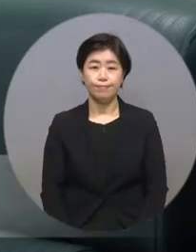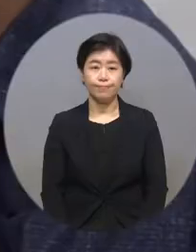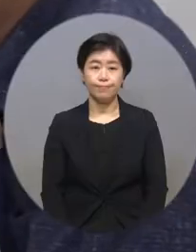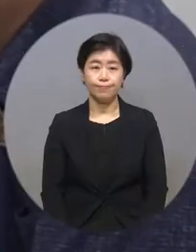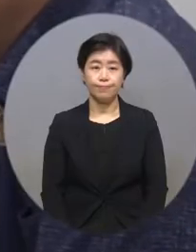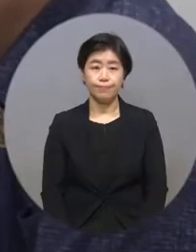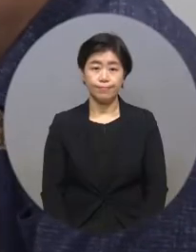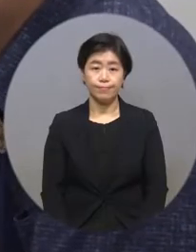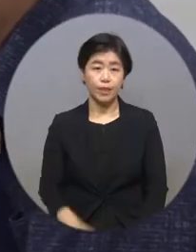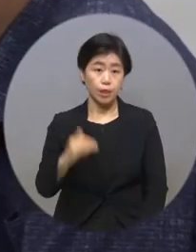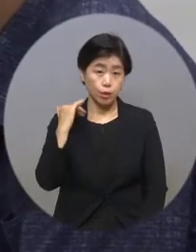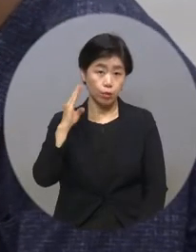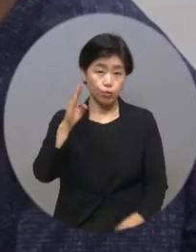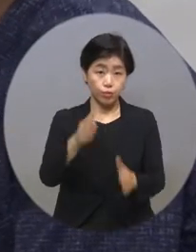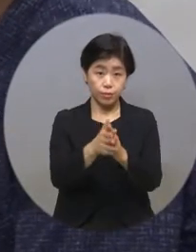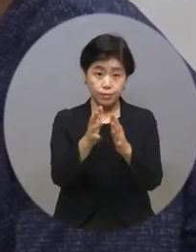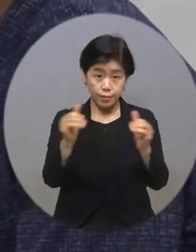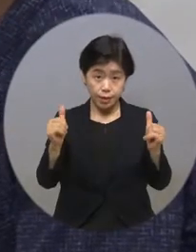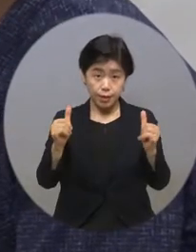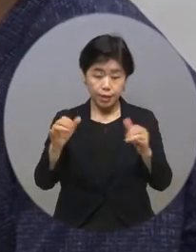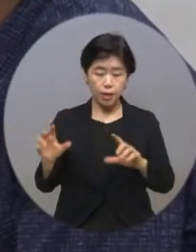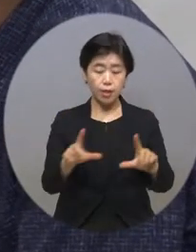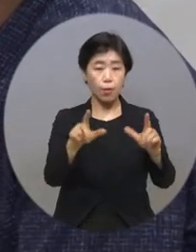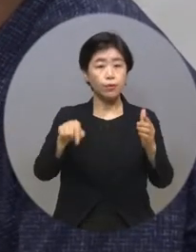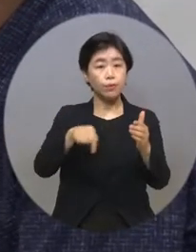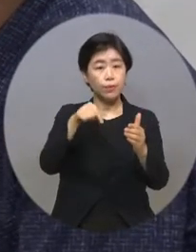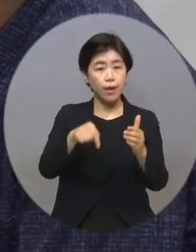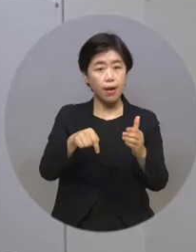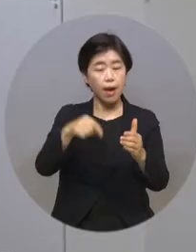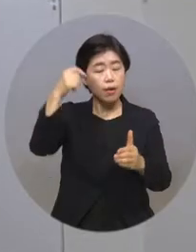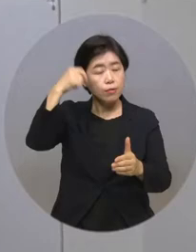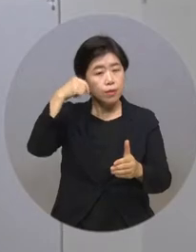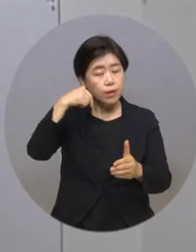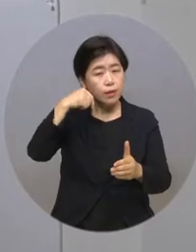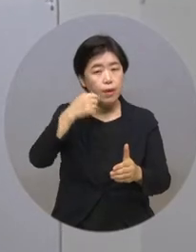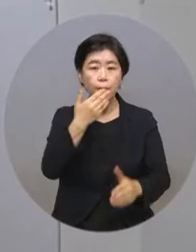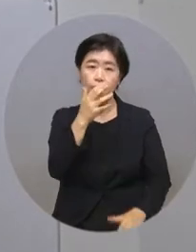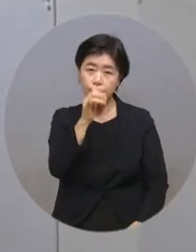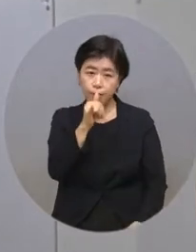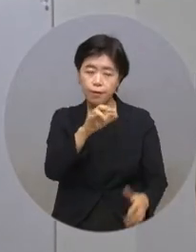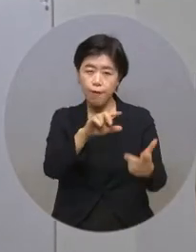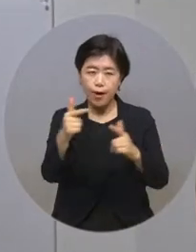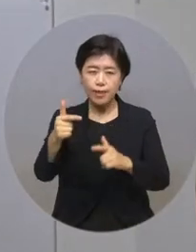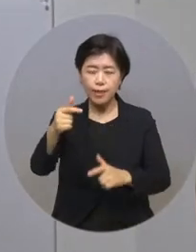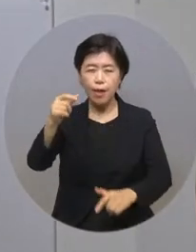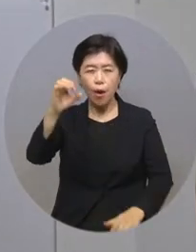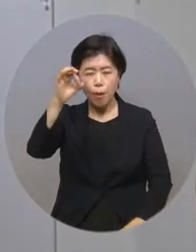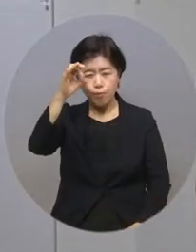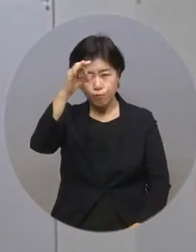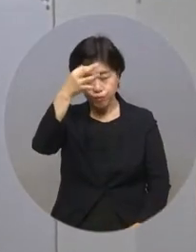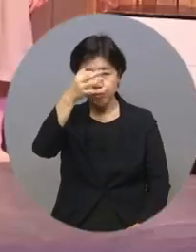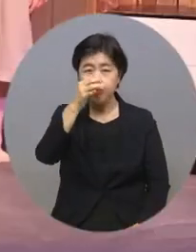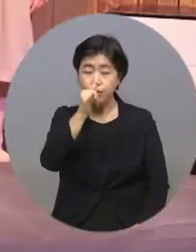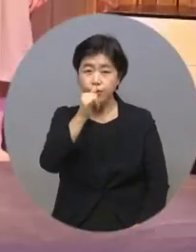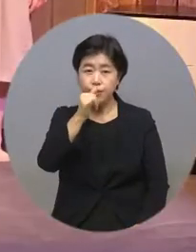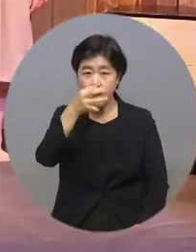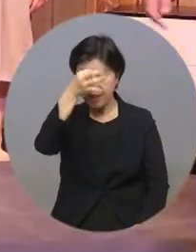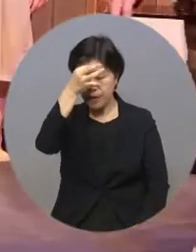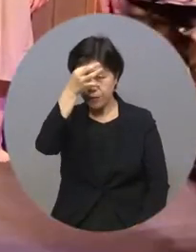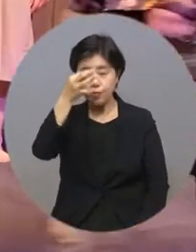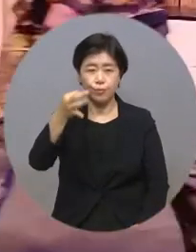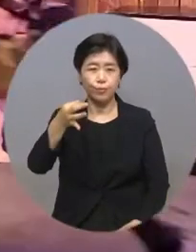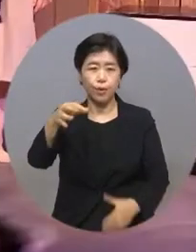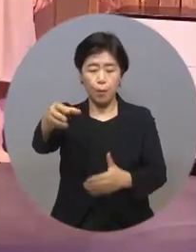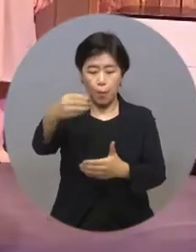약속드리겠습니다. 의정부 시민들이 일상에서 체감할 수 있는 고품격의 예술문화가 넘쳐나는 문화도시로의